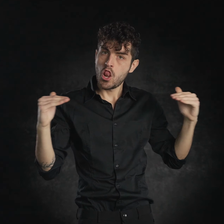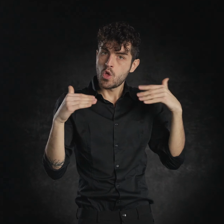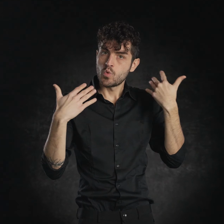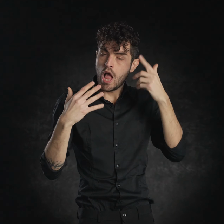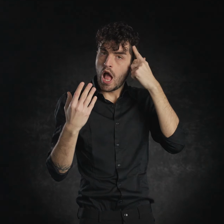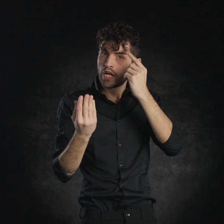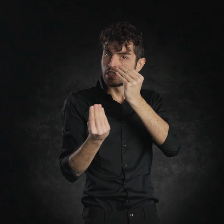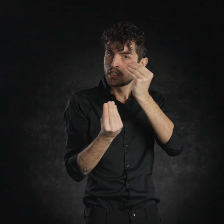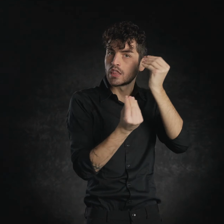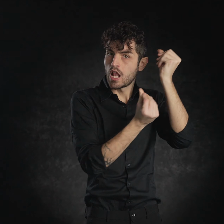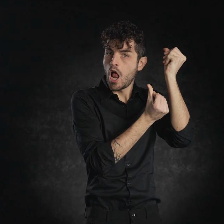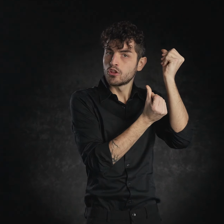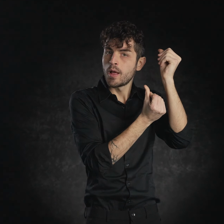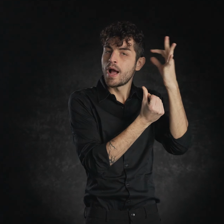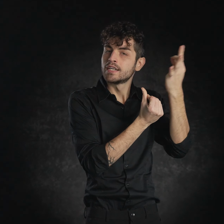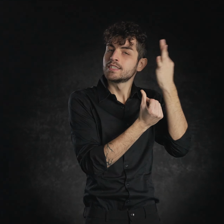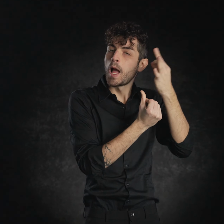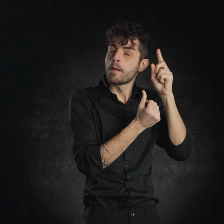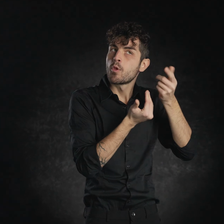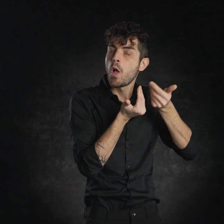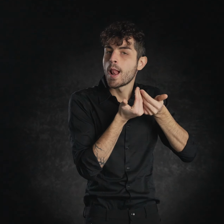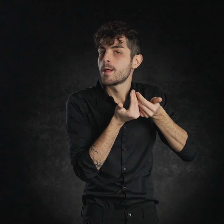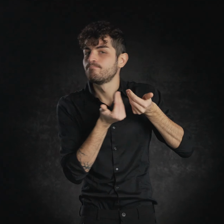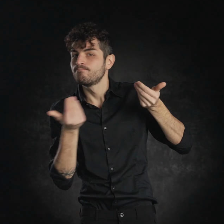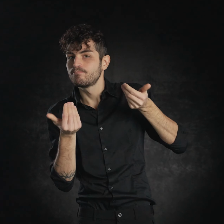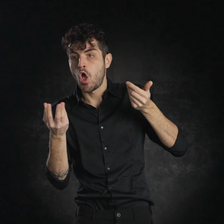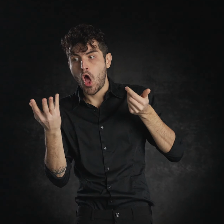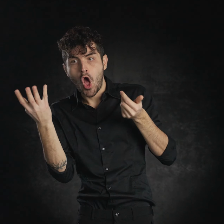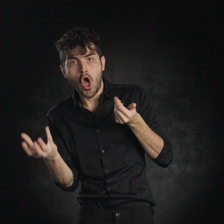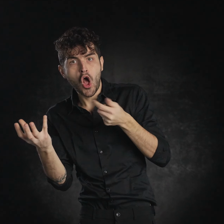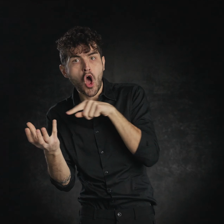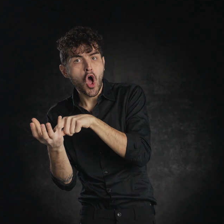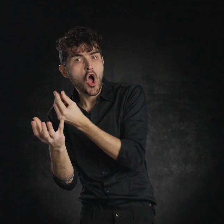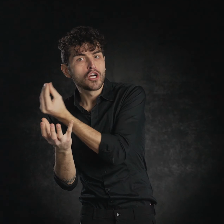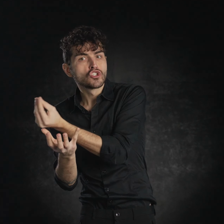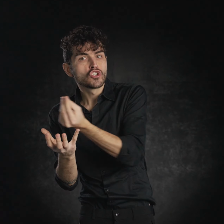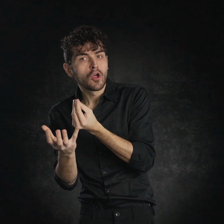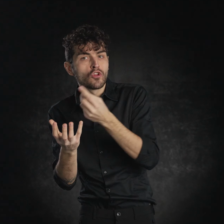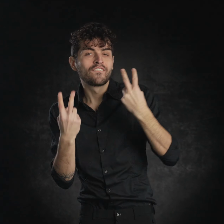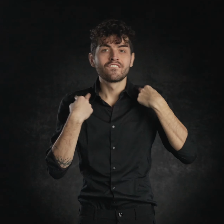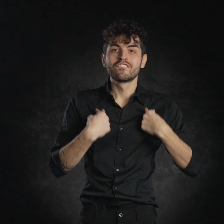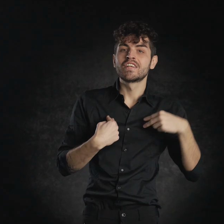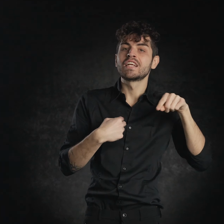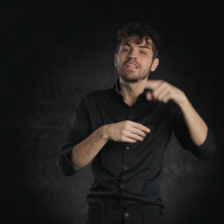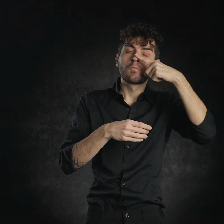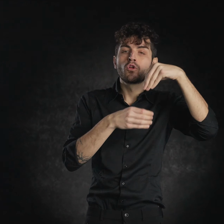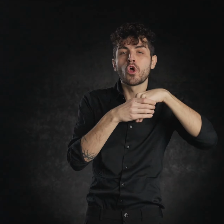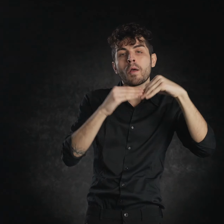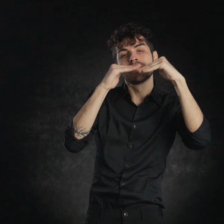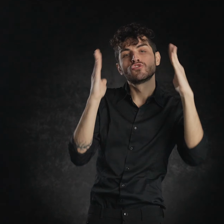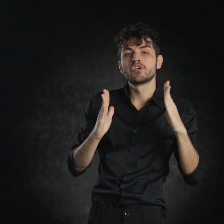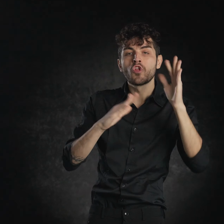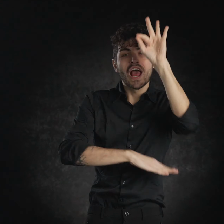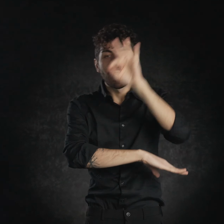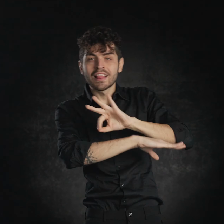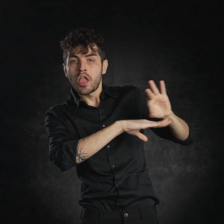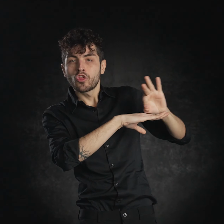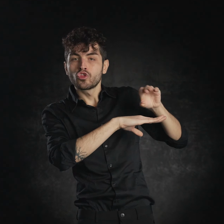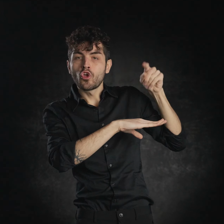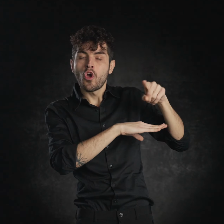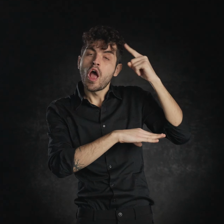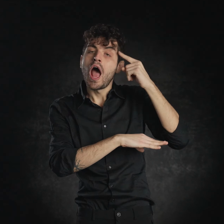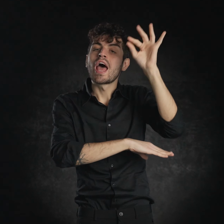astrazione perché l'oggetto viene separato dal contesto in cui esso è dal contesto Innanzitutto domestico architettonico e